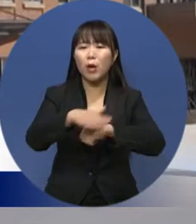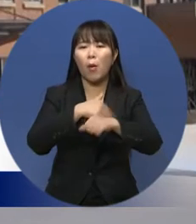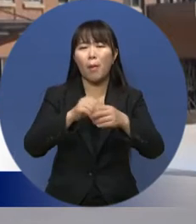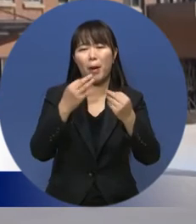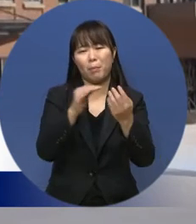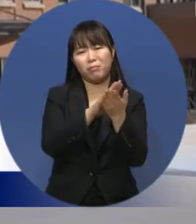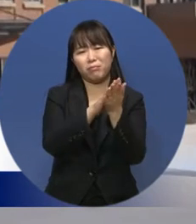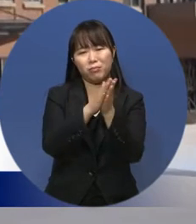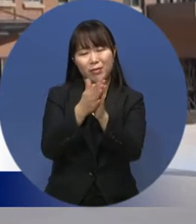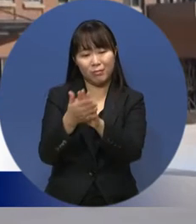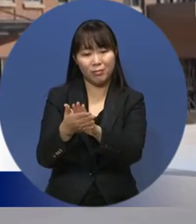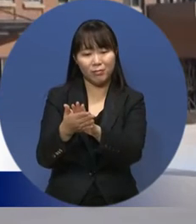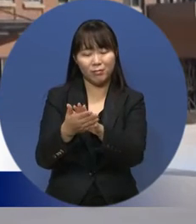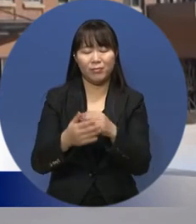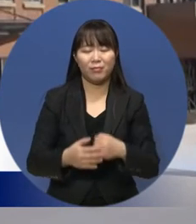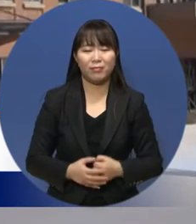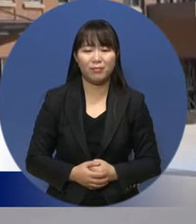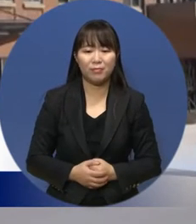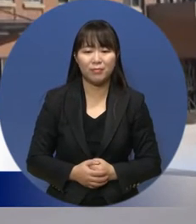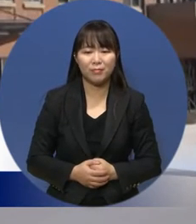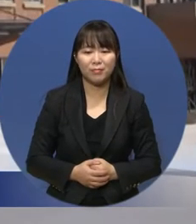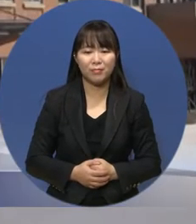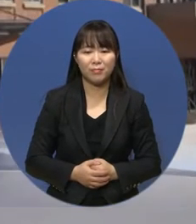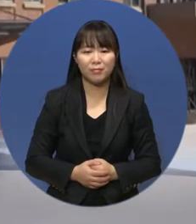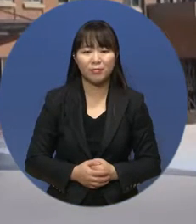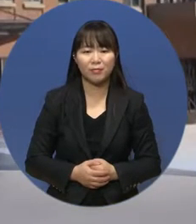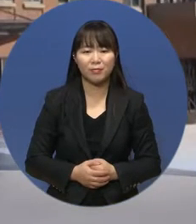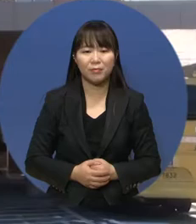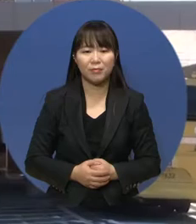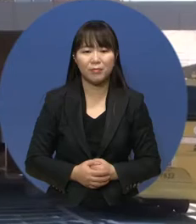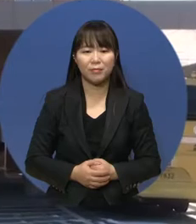모습입니다 보도에 정문성 기자입니다